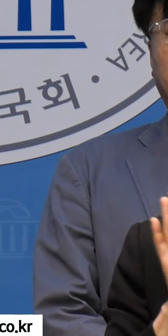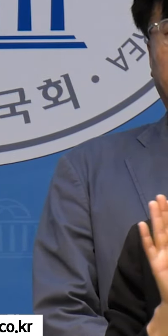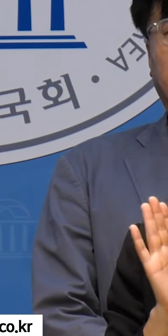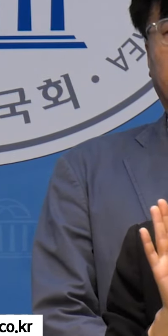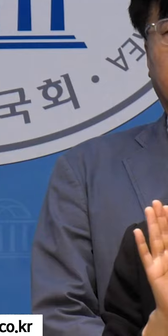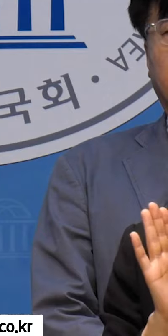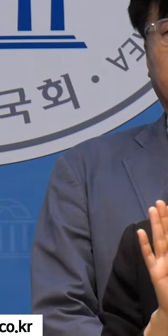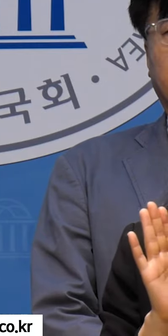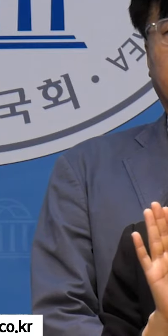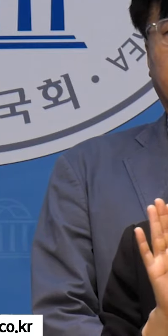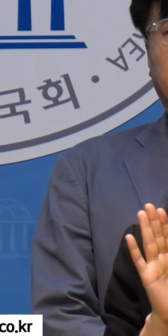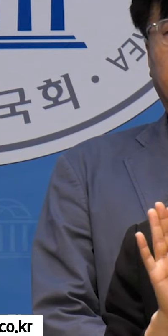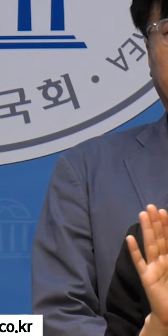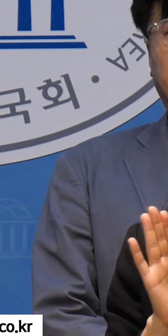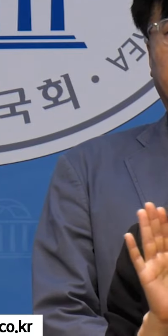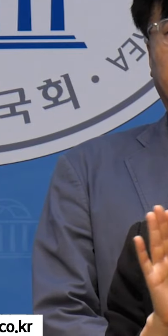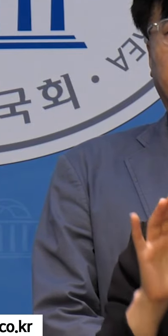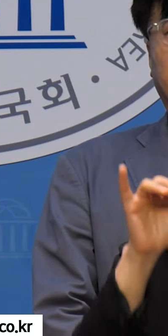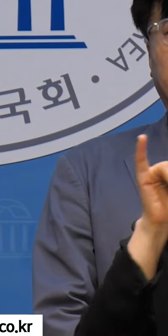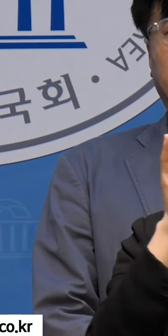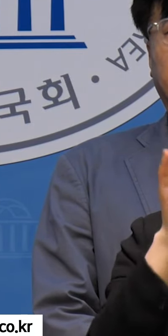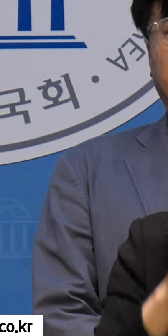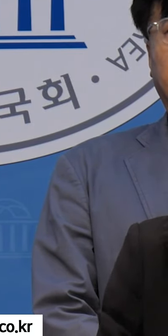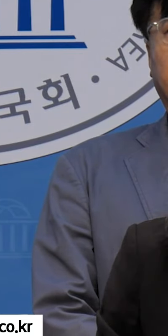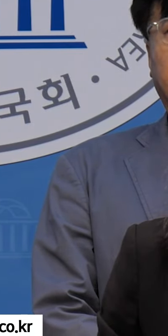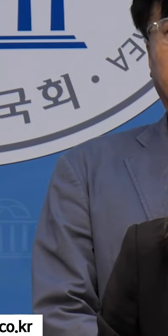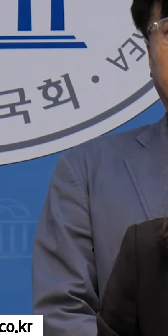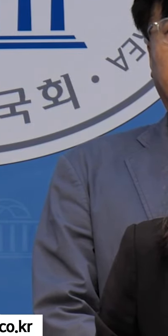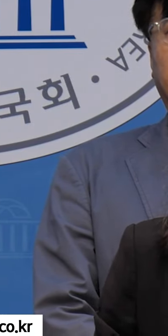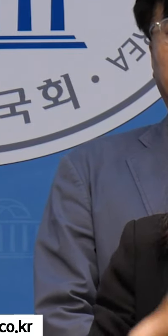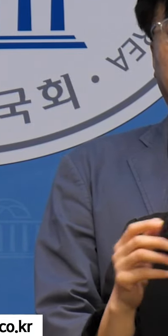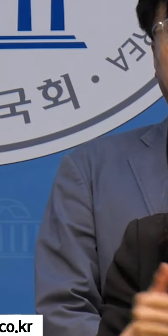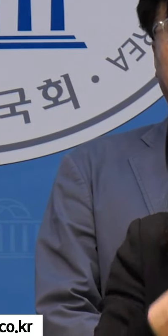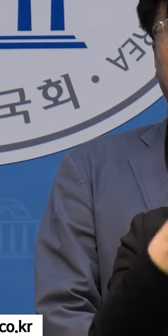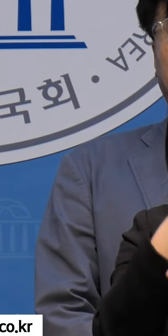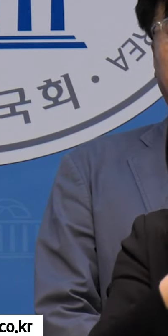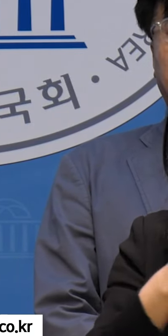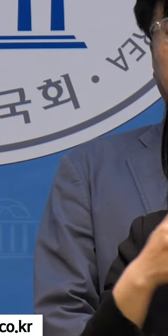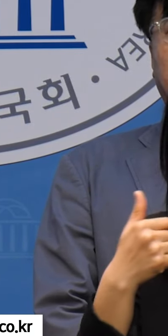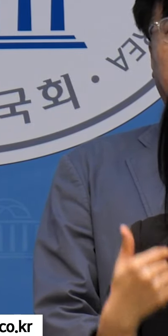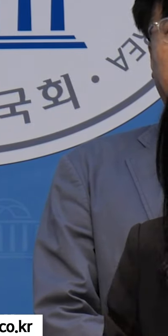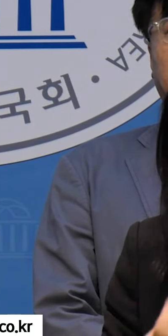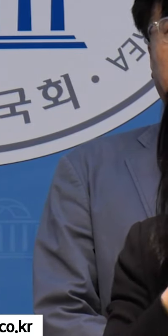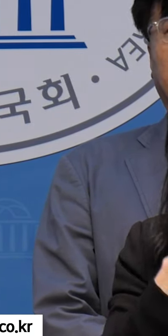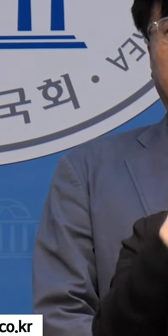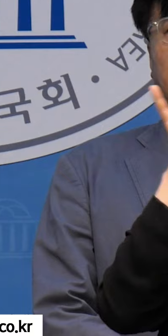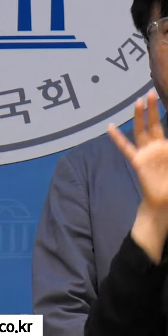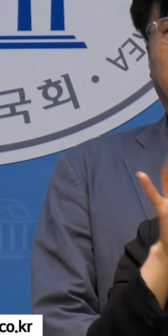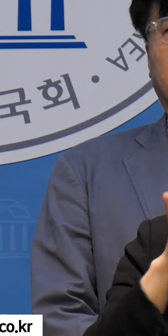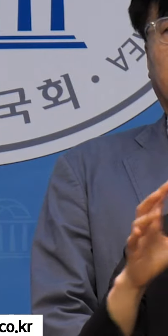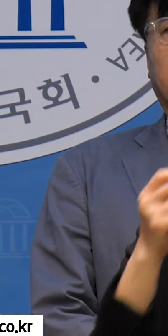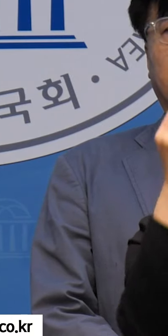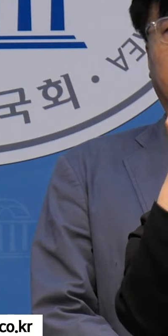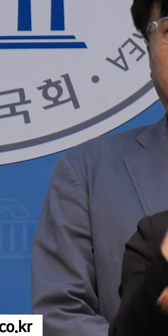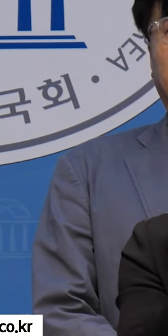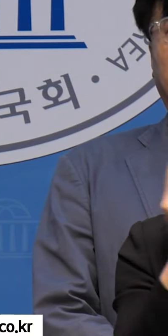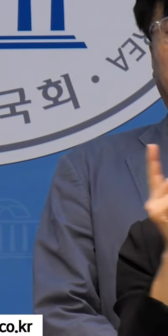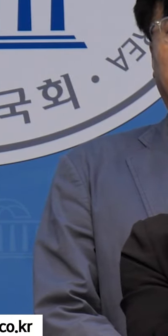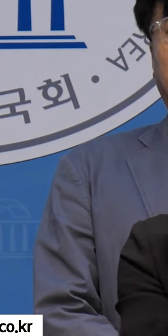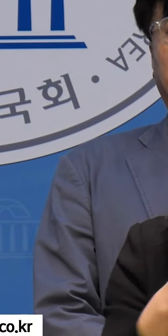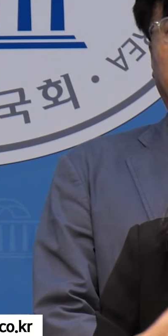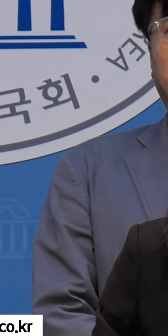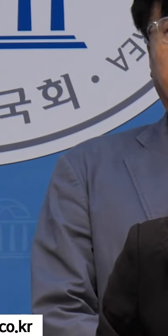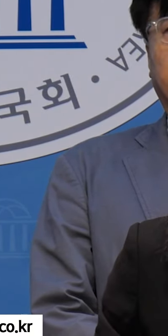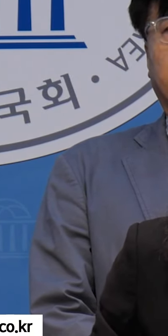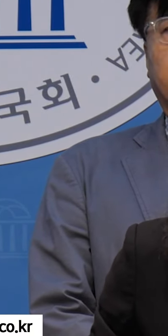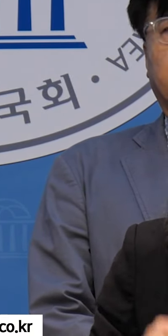상황으로 가면 안 된다. 라고 공개적으로 이야기하고 역대 국회의장들이 계속 반복해서 헌법 개정해야 된다고 주창해